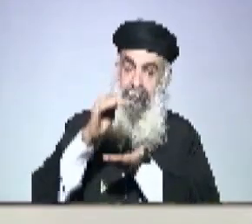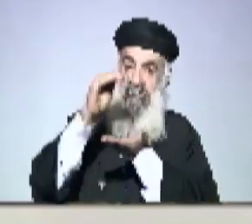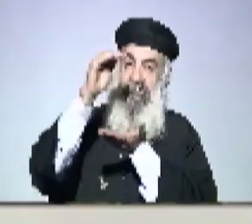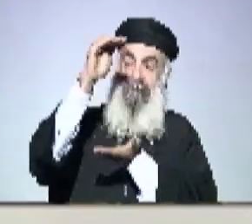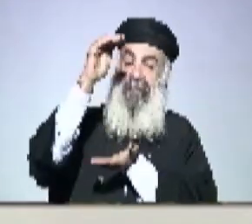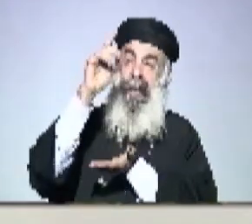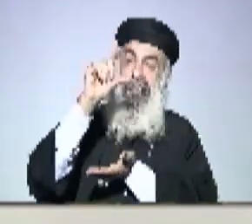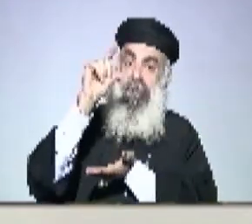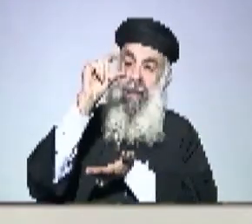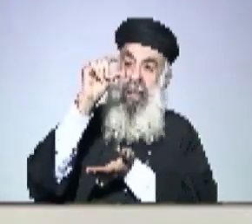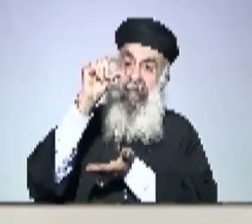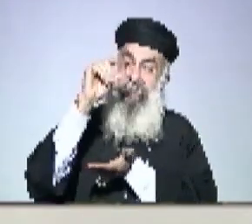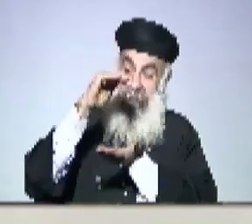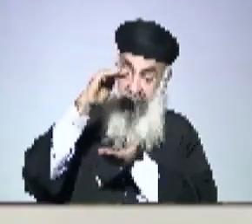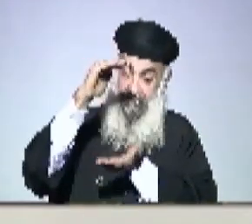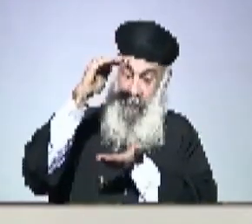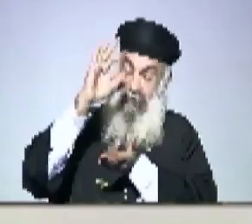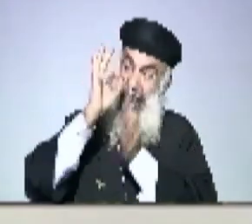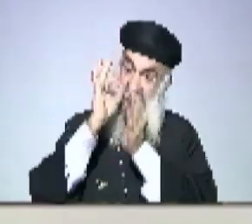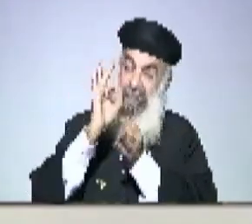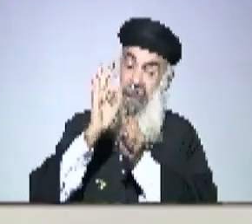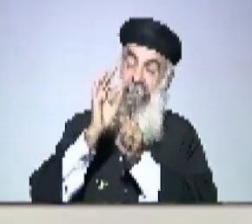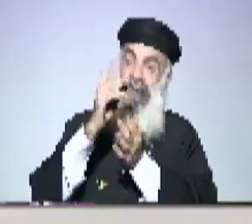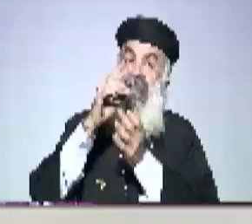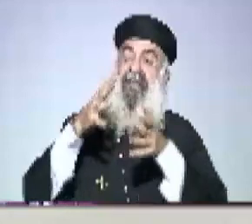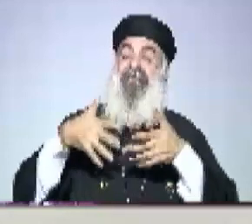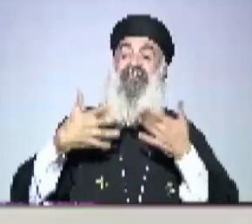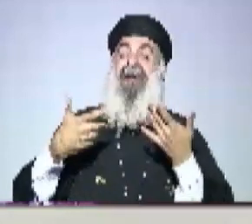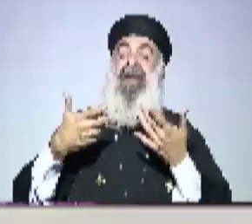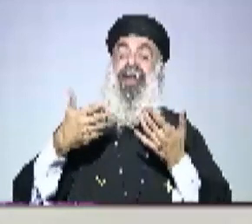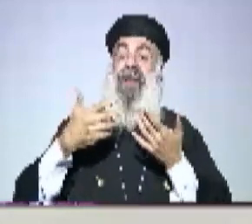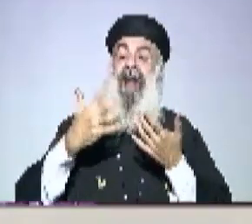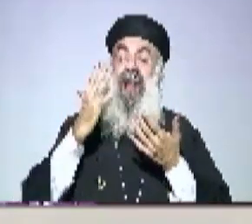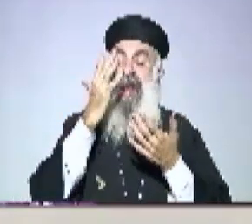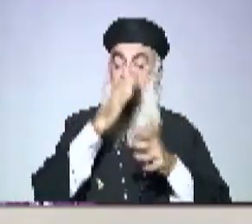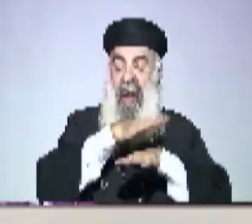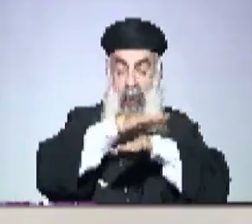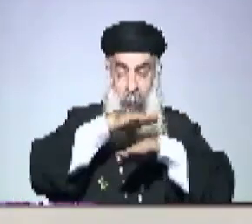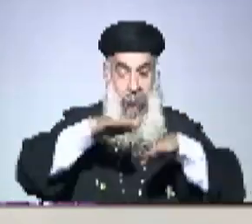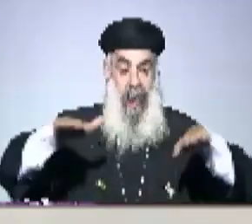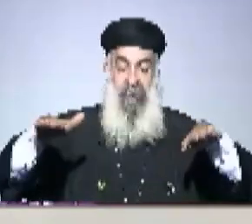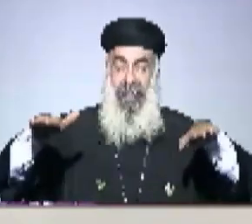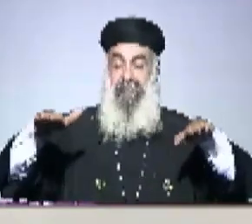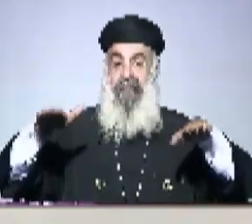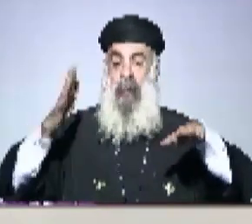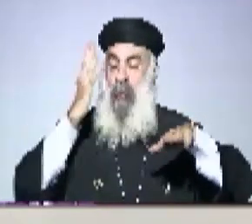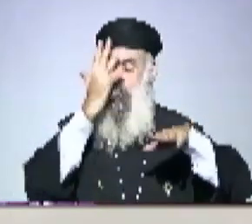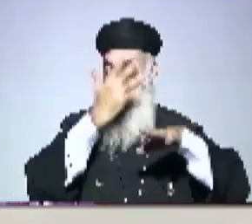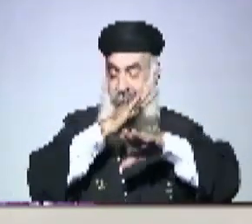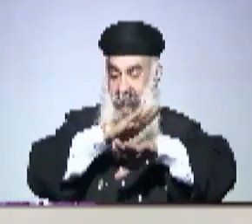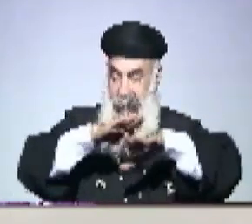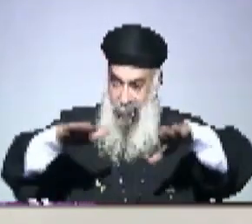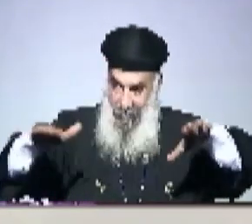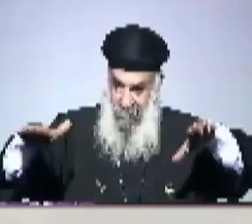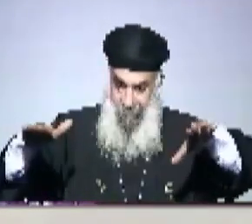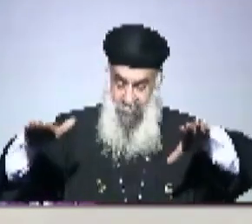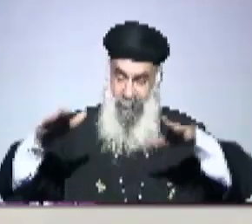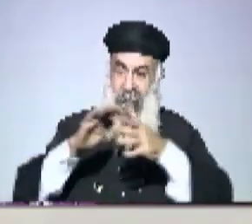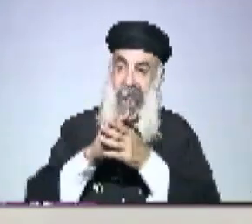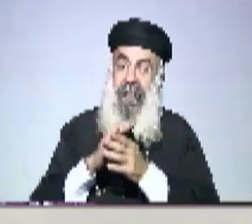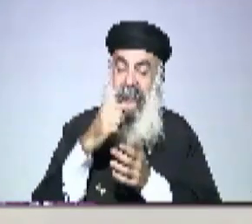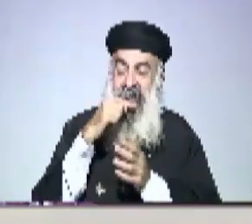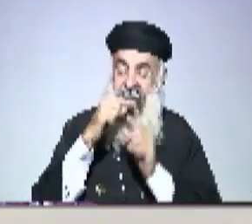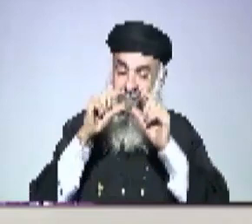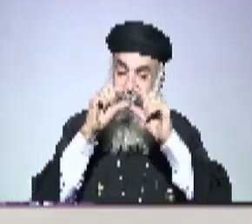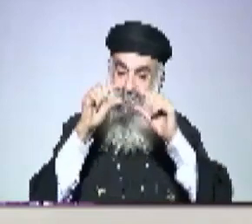النهر كمقدارها نقول فرح وجه الارض التعبير ده